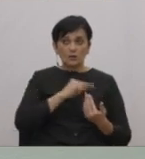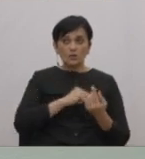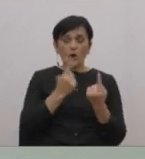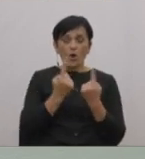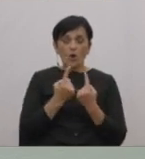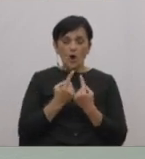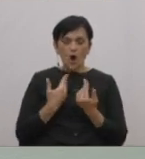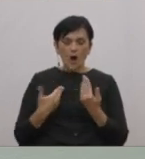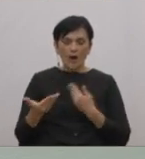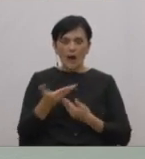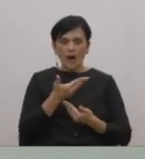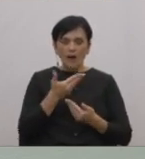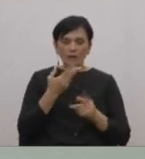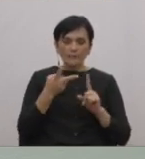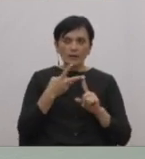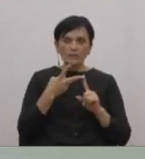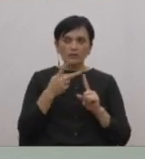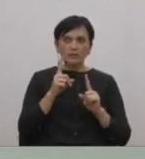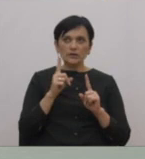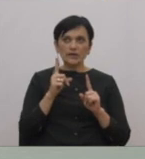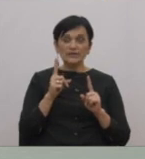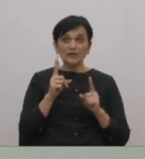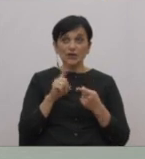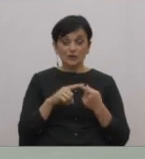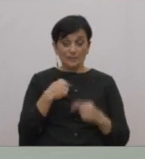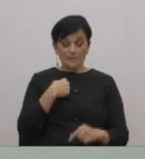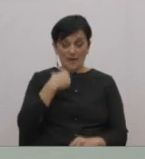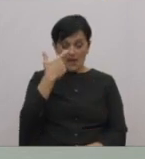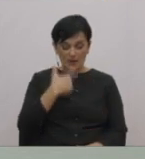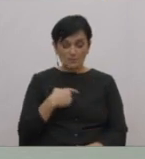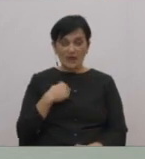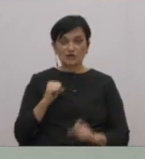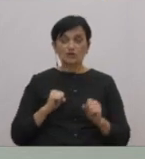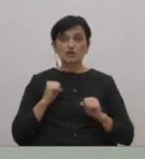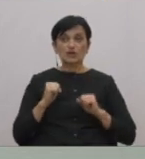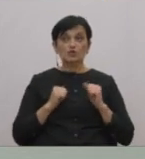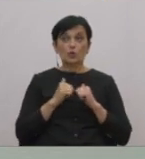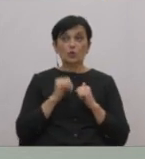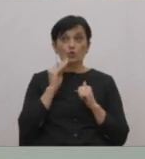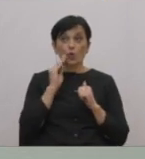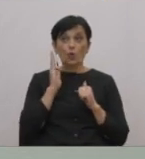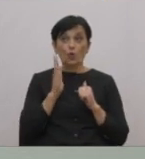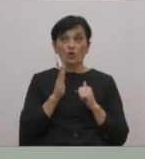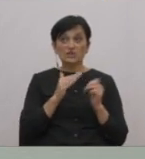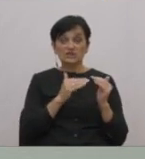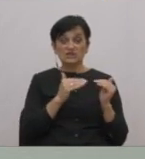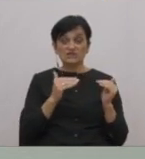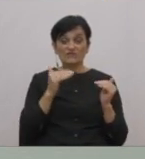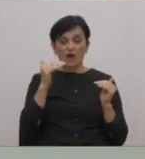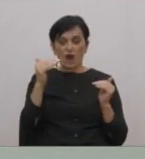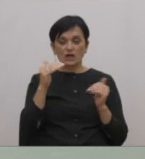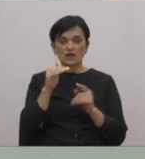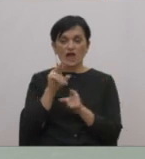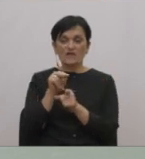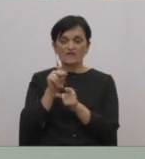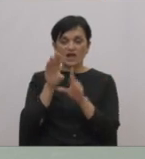colegialurebi, meore, acebeheba me. Შევეცდები ყოველთვის, როდესაც იქნება გადასული ზღვარი, მიკროფონი